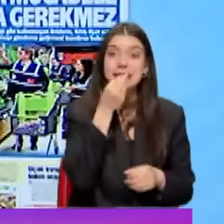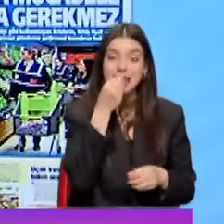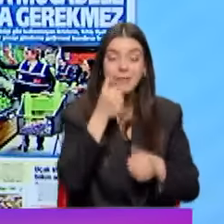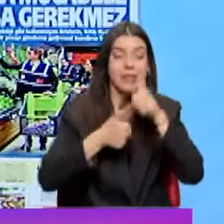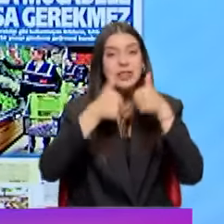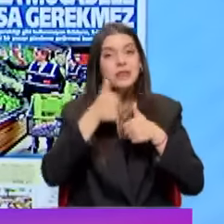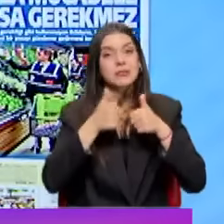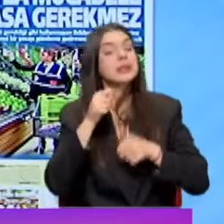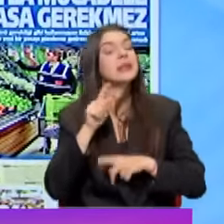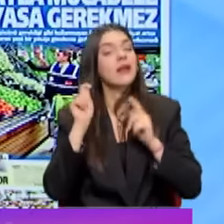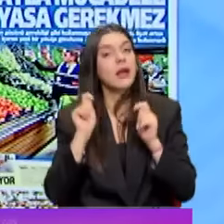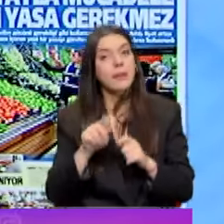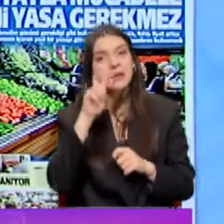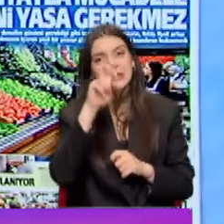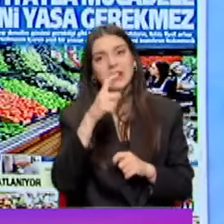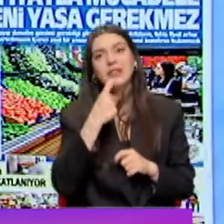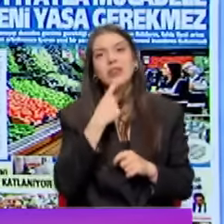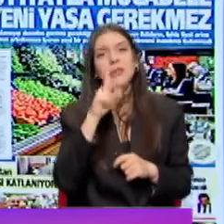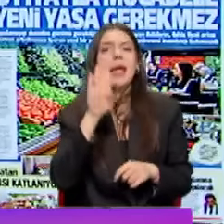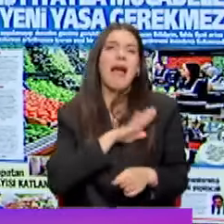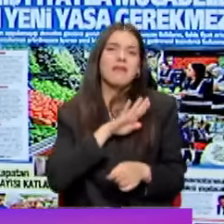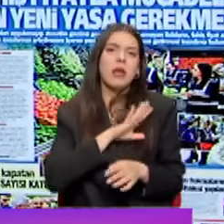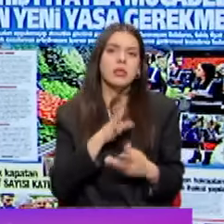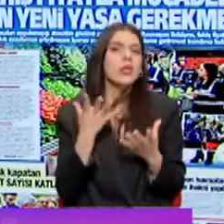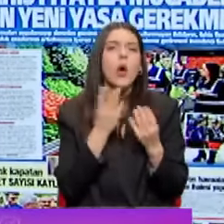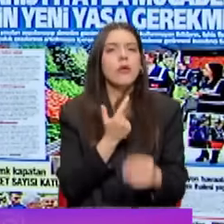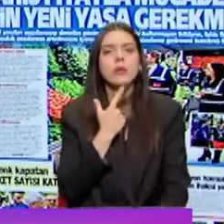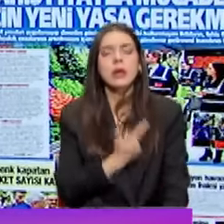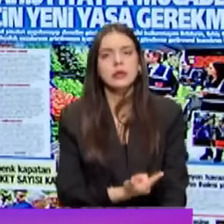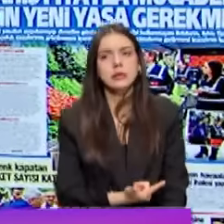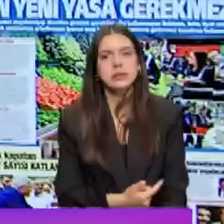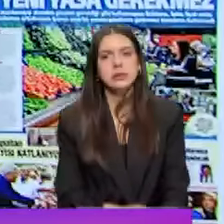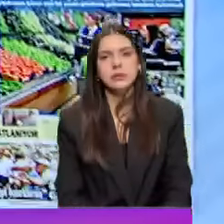8 yaşındaki bir evlat Ne oldu